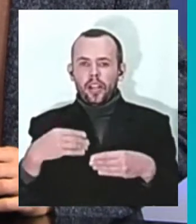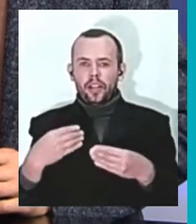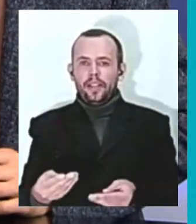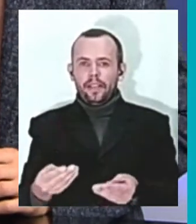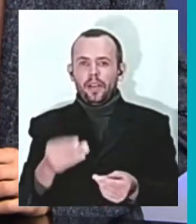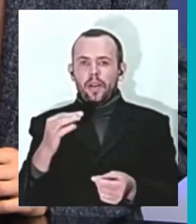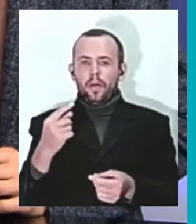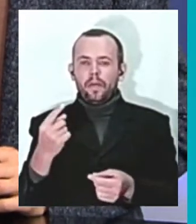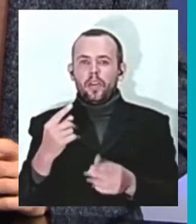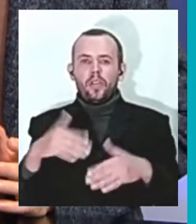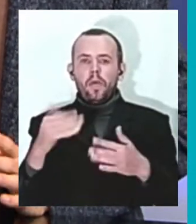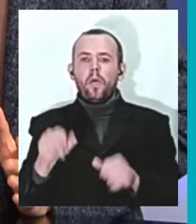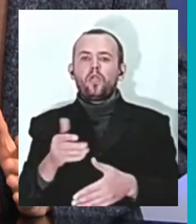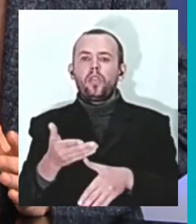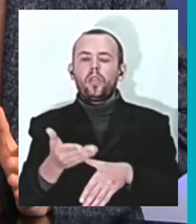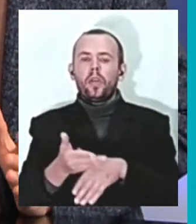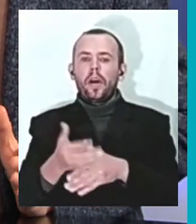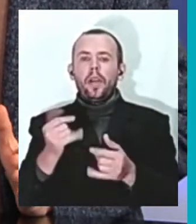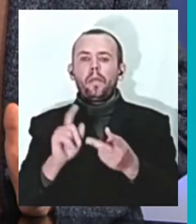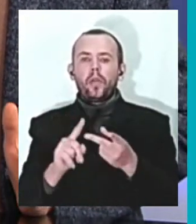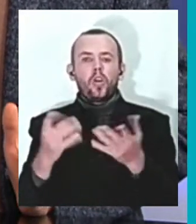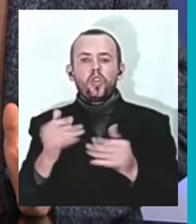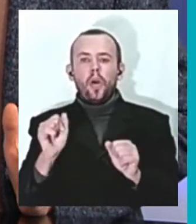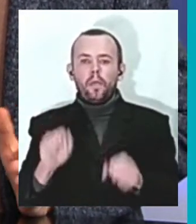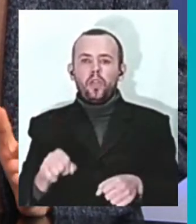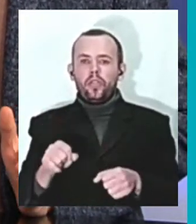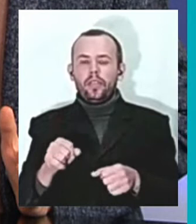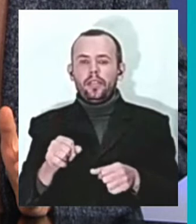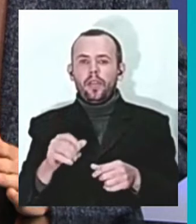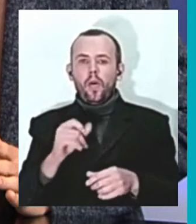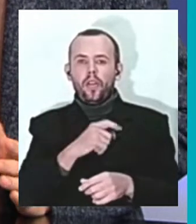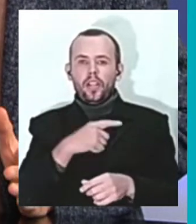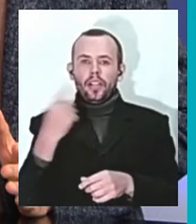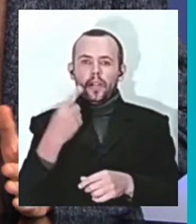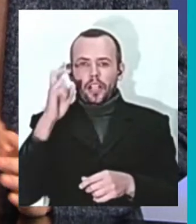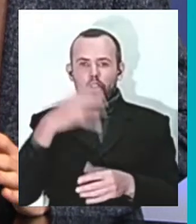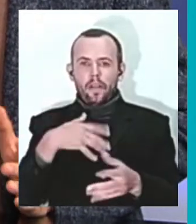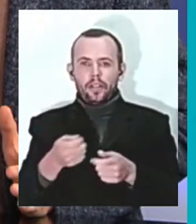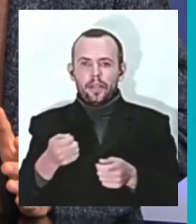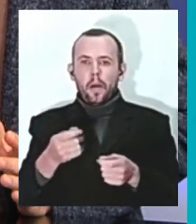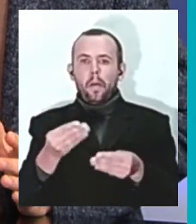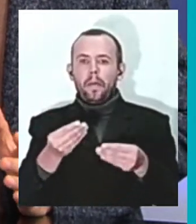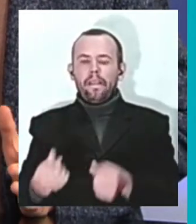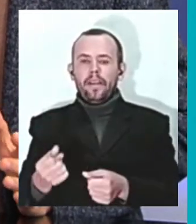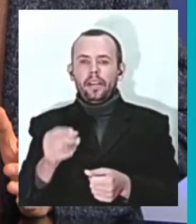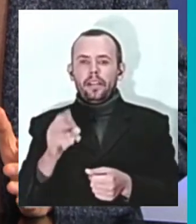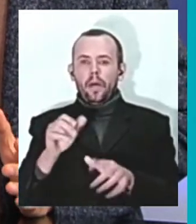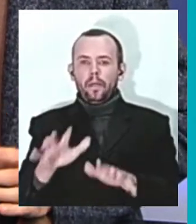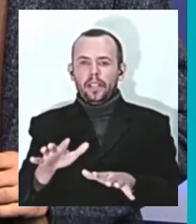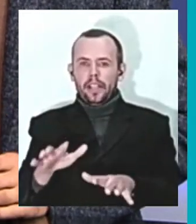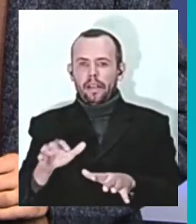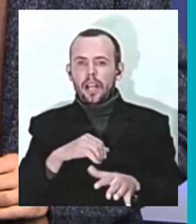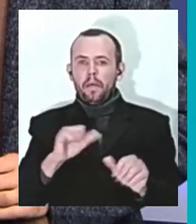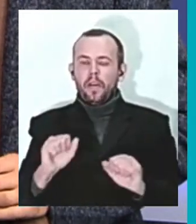бути допомога? І по-друге, а чи може, да, якось Одеська обласна державна адміністрація впливати на місцеве самоврядування, чи ні? Ви